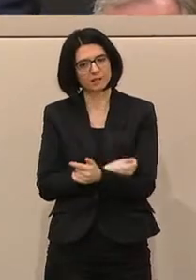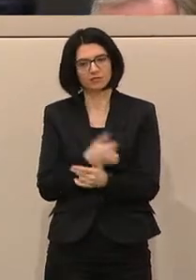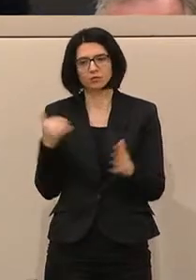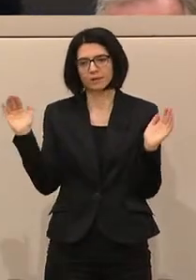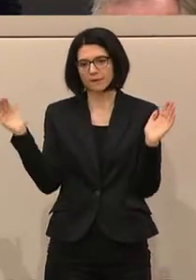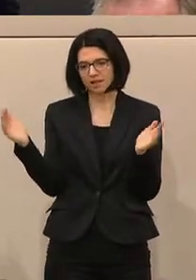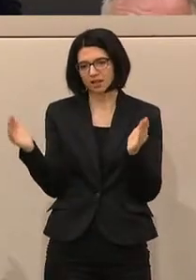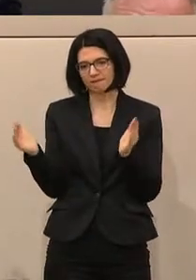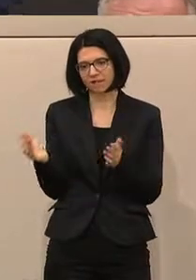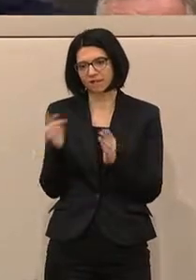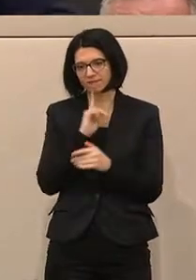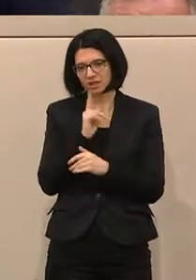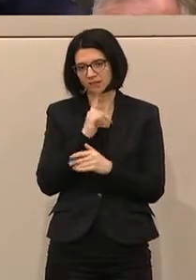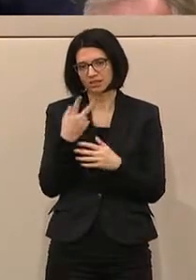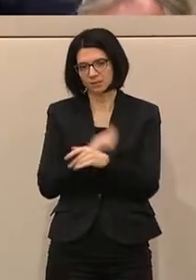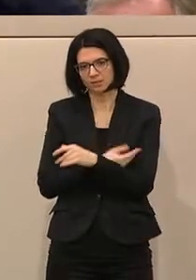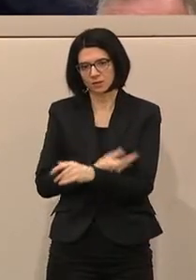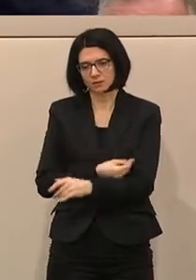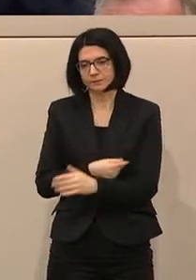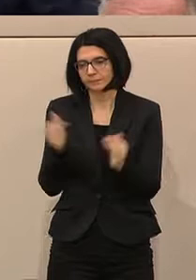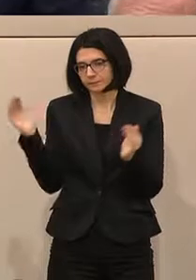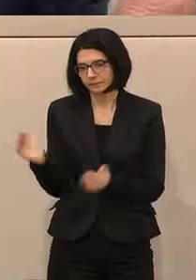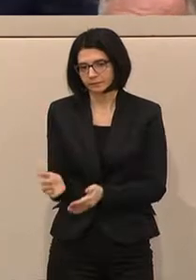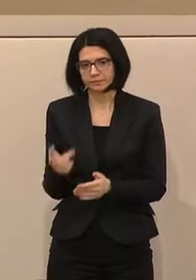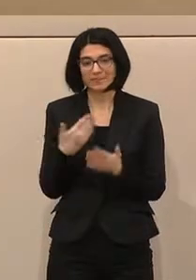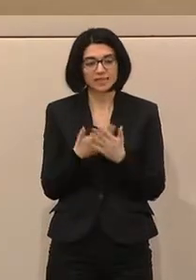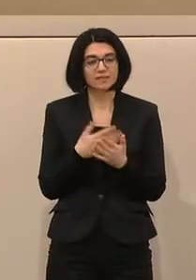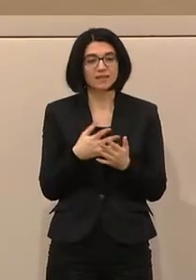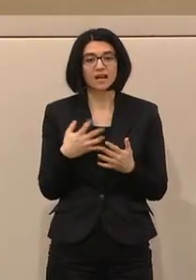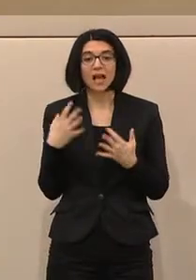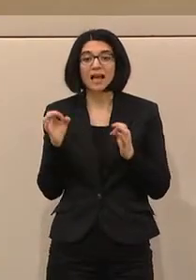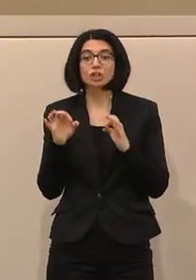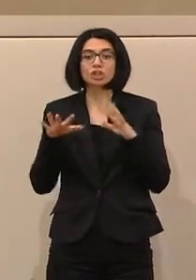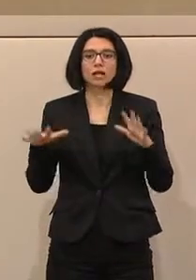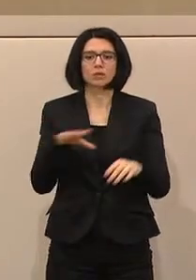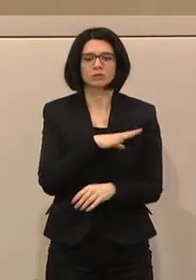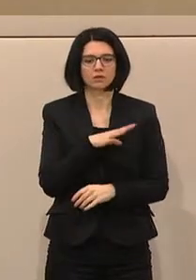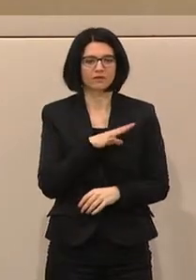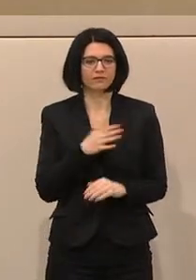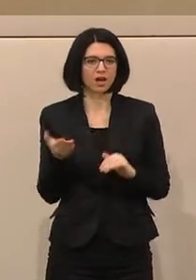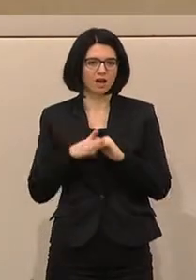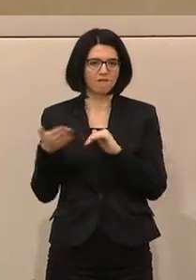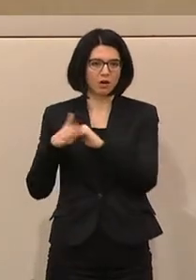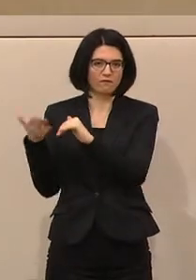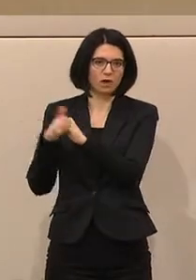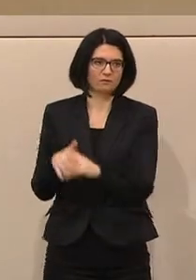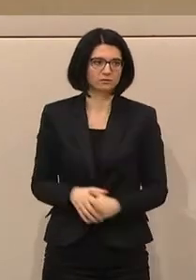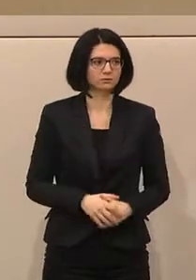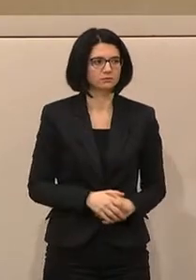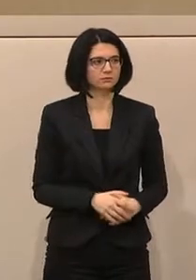und dadurch in den Ländern wieder versteckte Ansteckungsgefahr und versteckte Erkrankungs- und erneute Erkrankungsgefahr